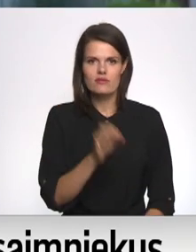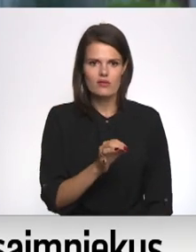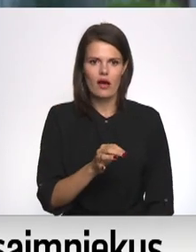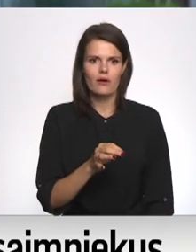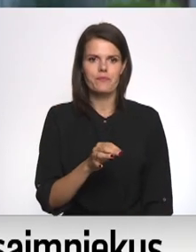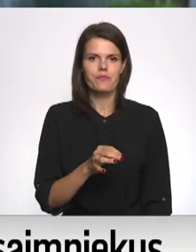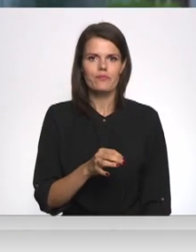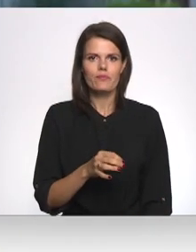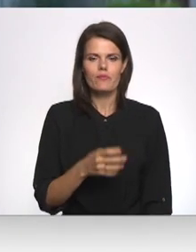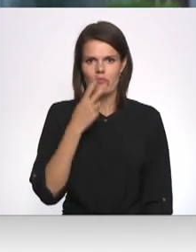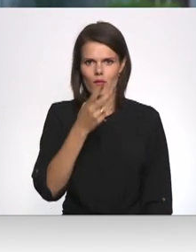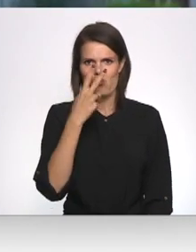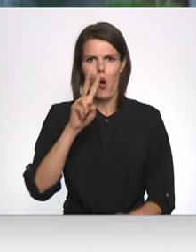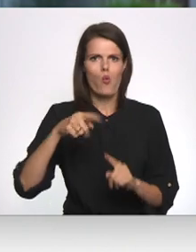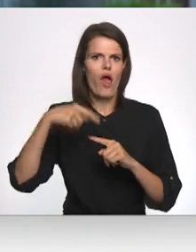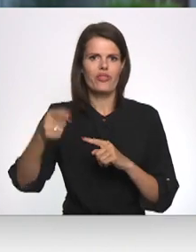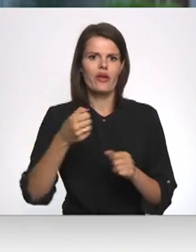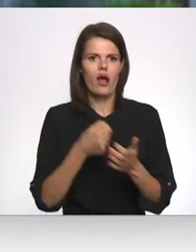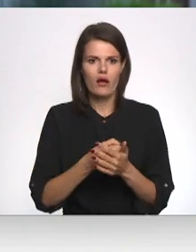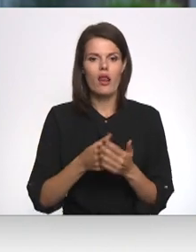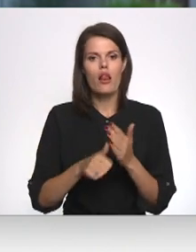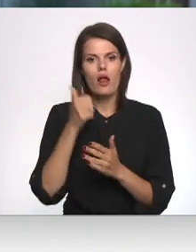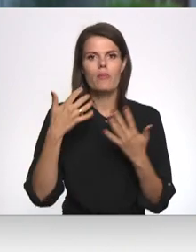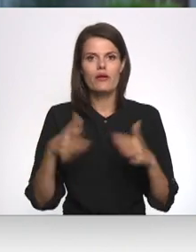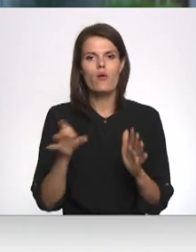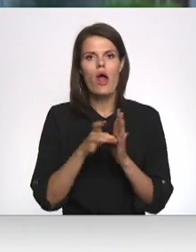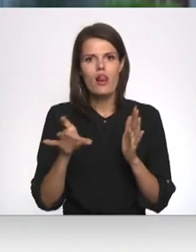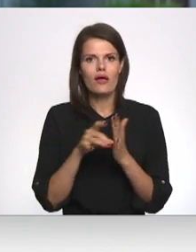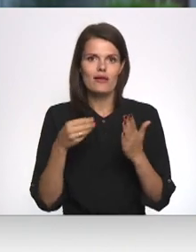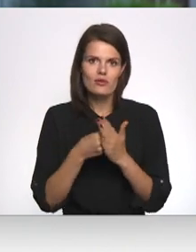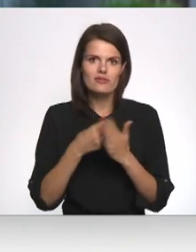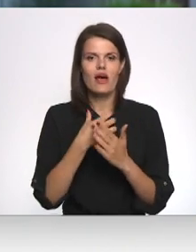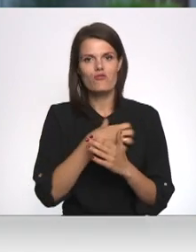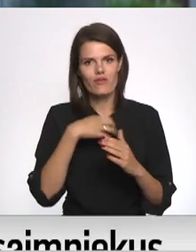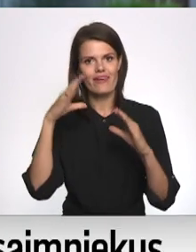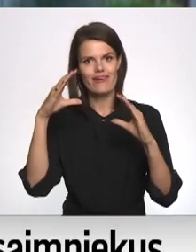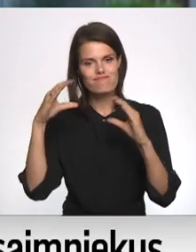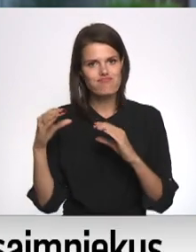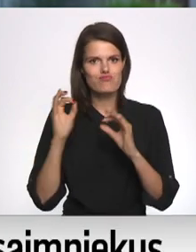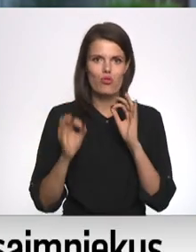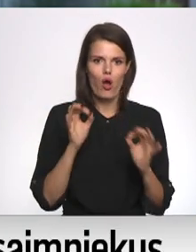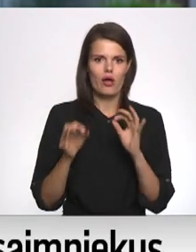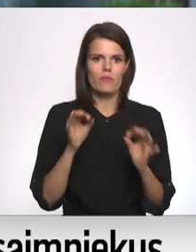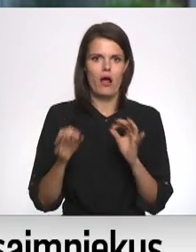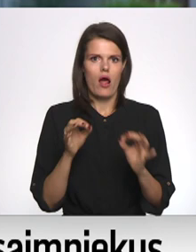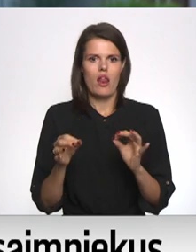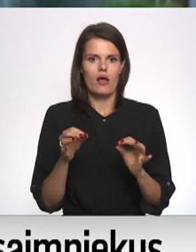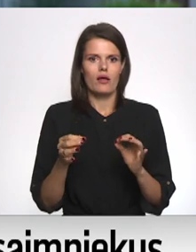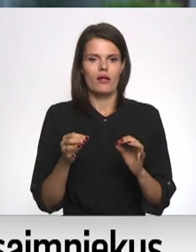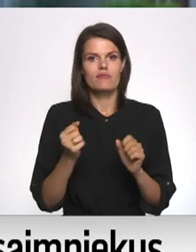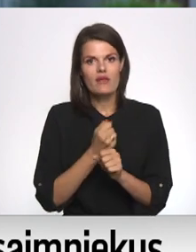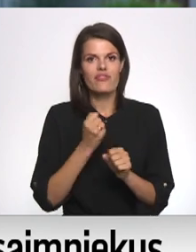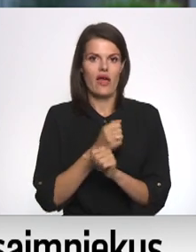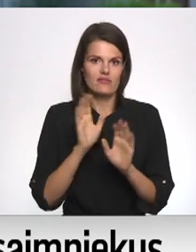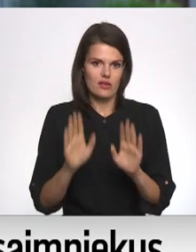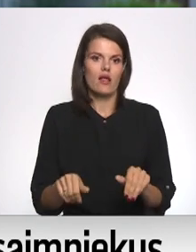golas līta te izsokta, labāk jau tu elektrības cenu normālu noregulēt kaut ko jū. Sataisiet